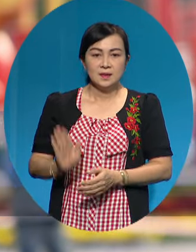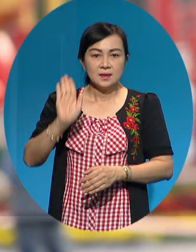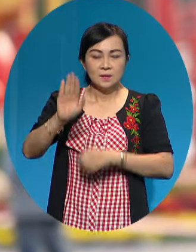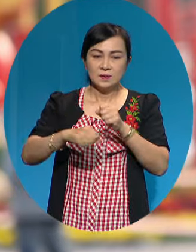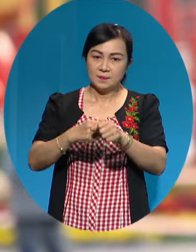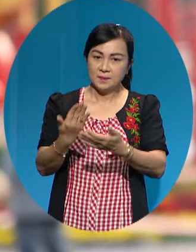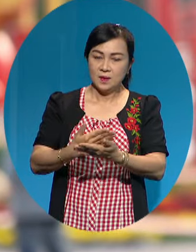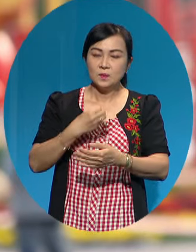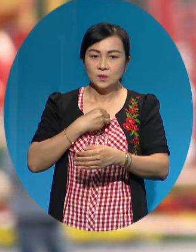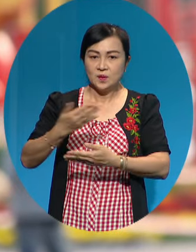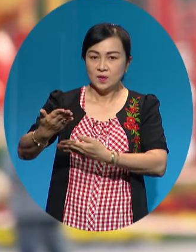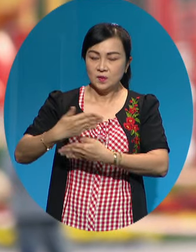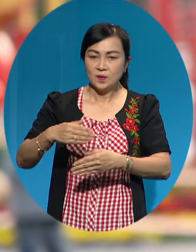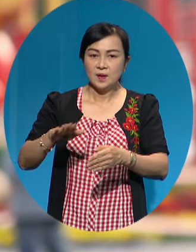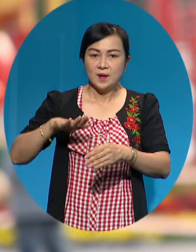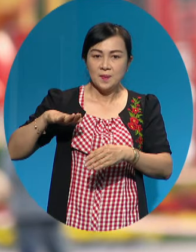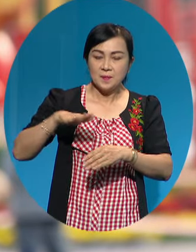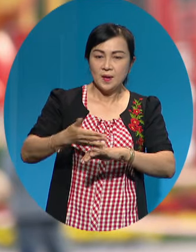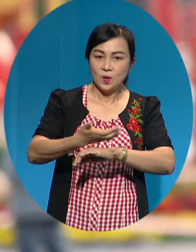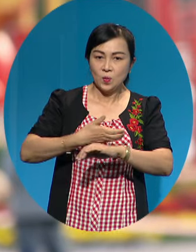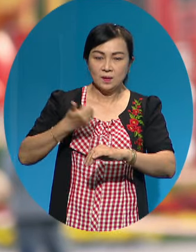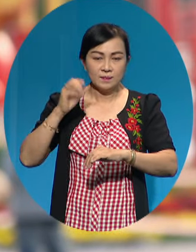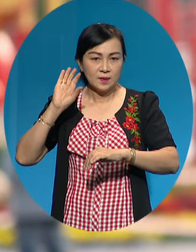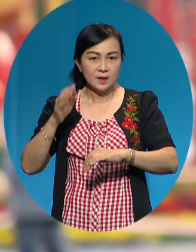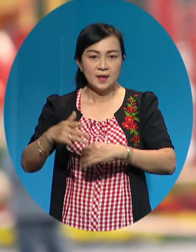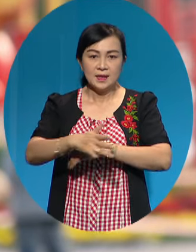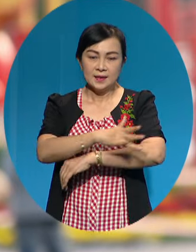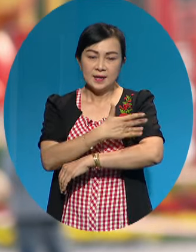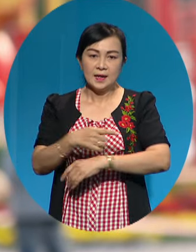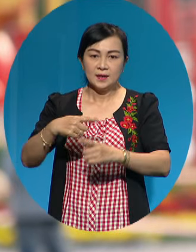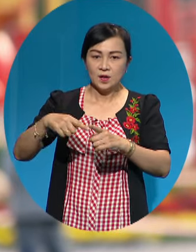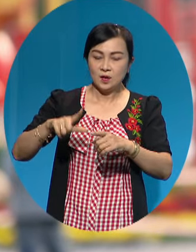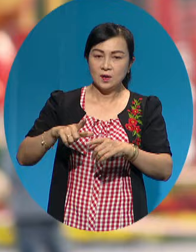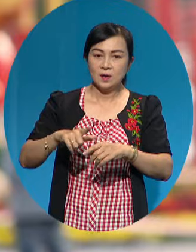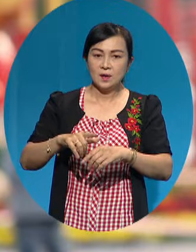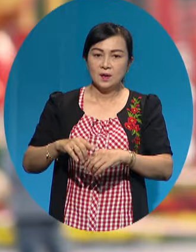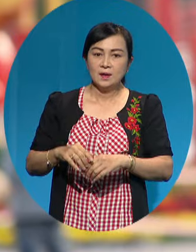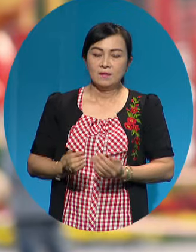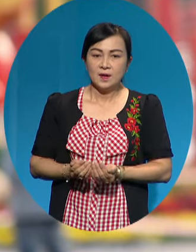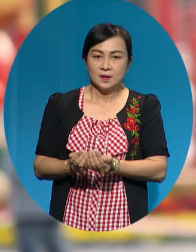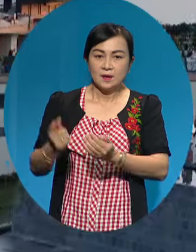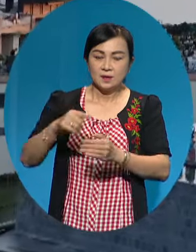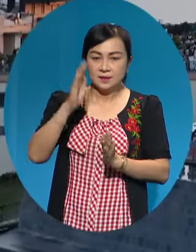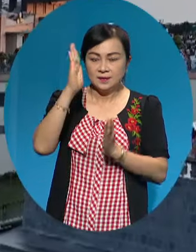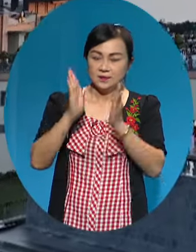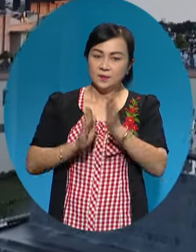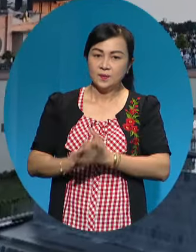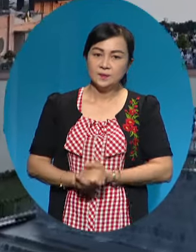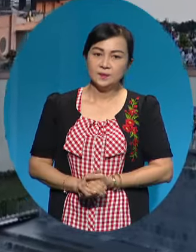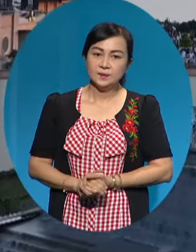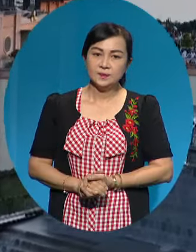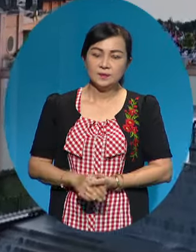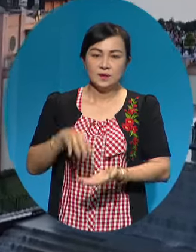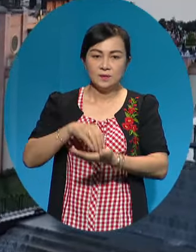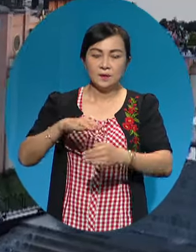năm mới, chúng tôi cũng đã đón các chuyến bay nội địa và quốc tế từ Thái Lan và Đài Loan cũng như các chuyến tàu biển đến với thành phố.